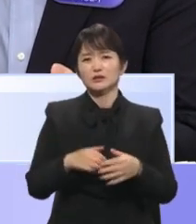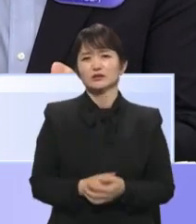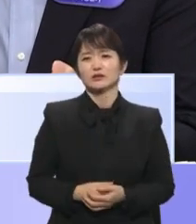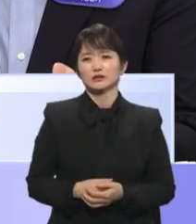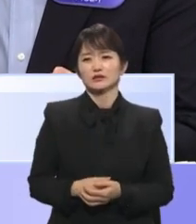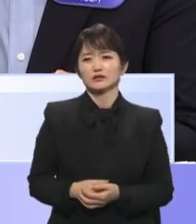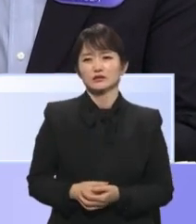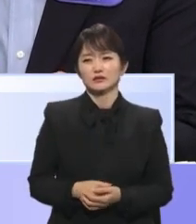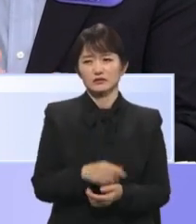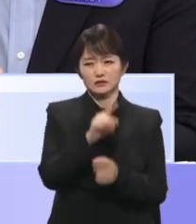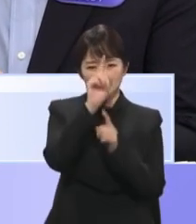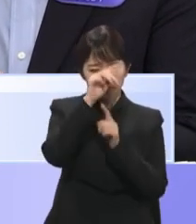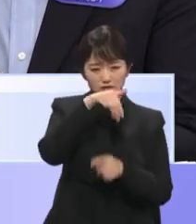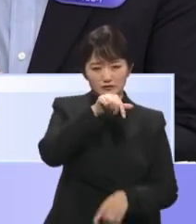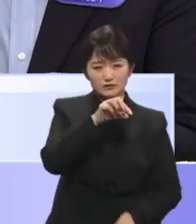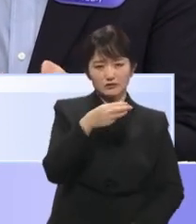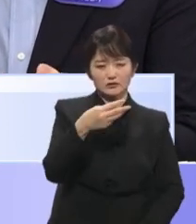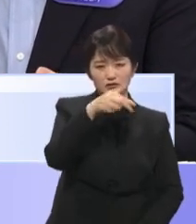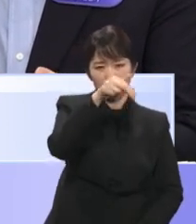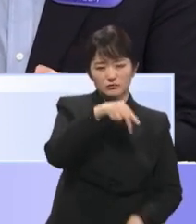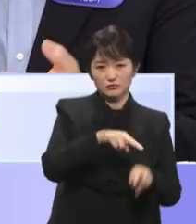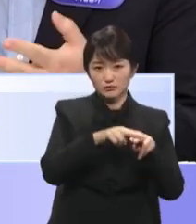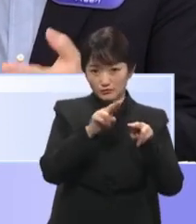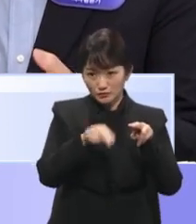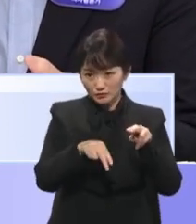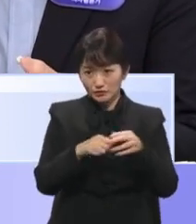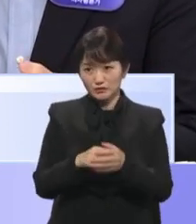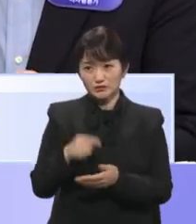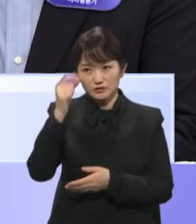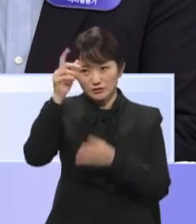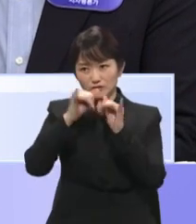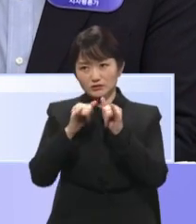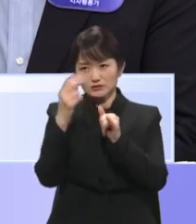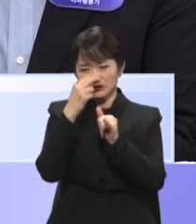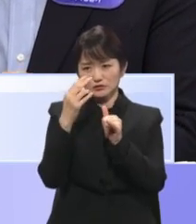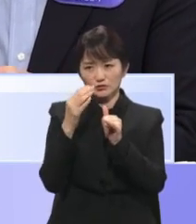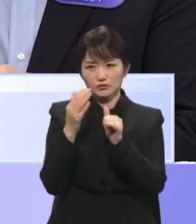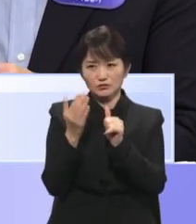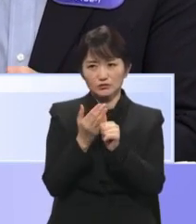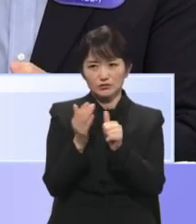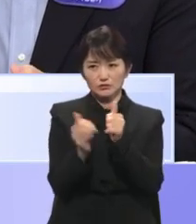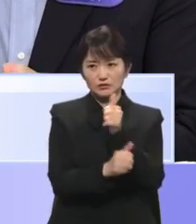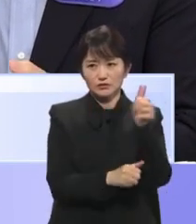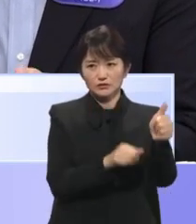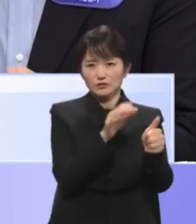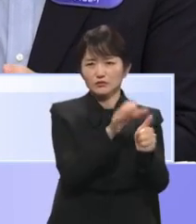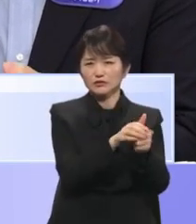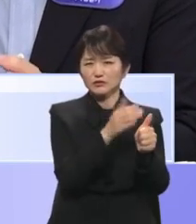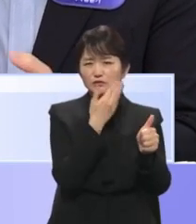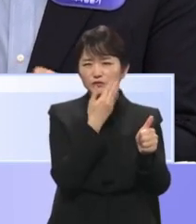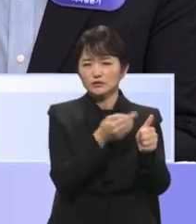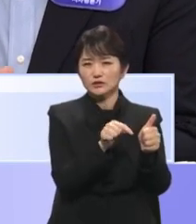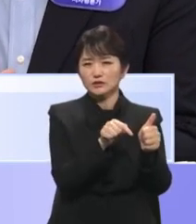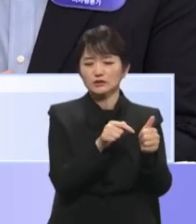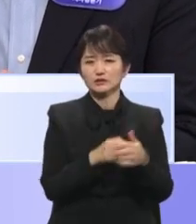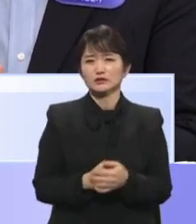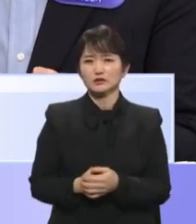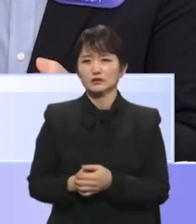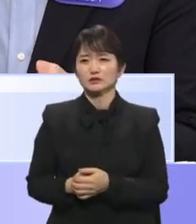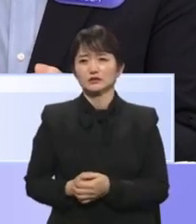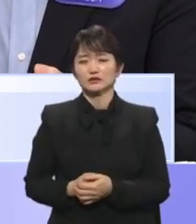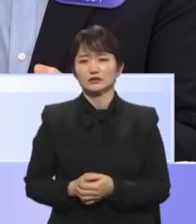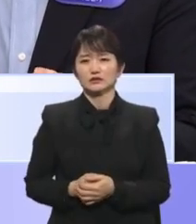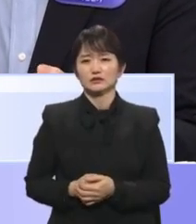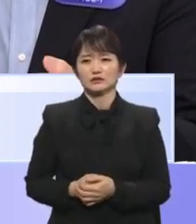그만 그만둔 상황에서 그다음에 이제 지금 인재 영이 위원장 상당히 중요한 자인데 말씀하신 것처럼 그렇게 하면 이게 회전문 인사라는 얘기부터 나오지네